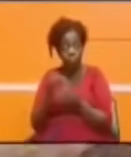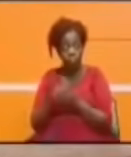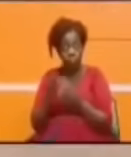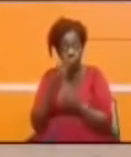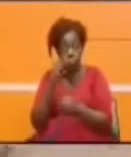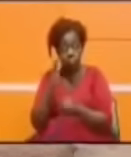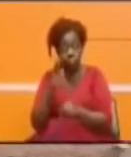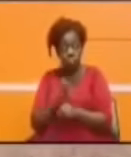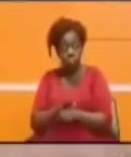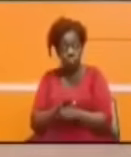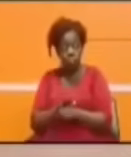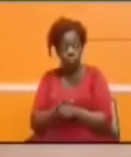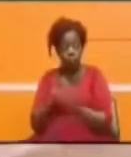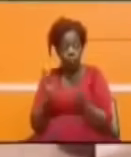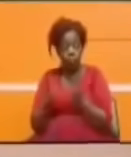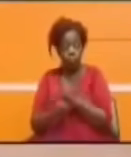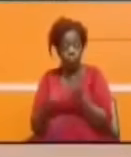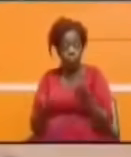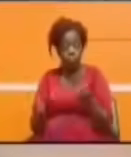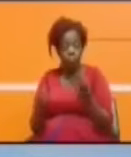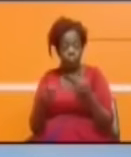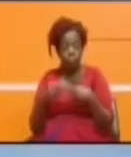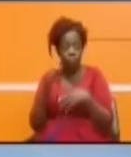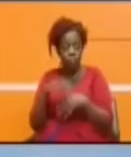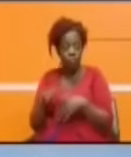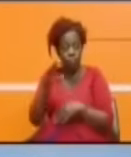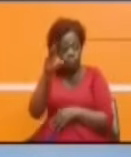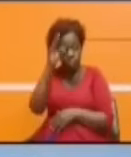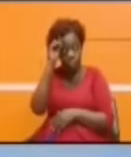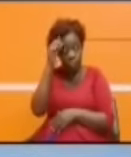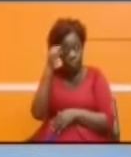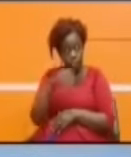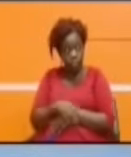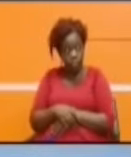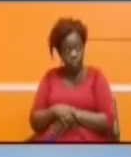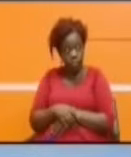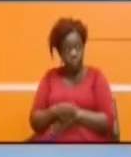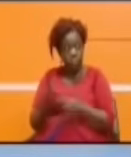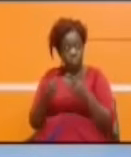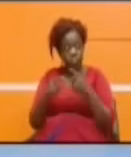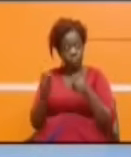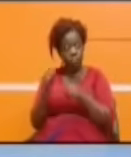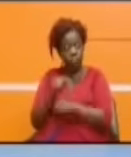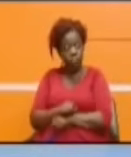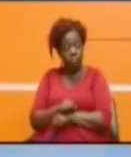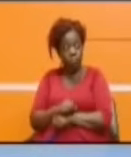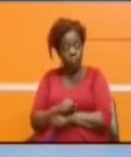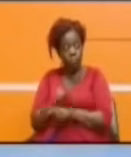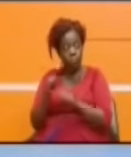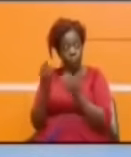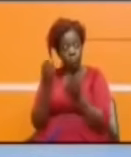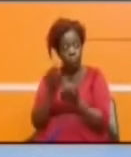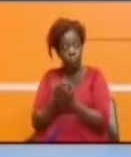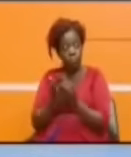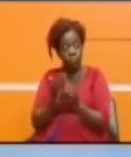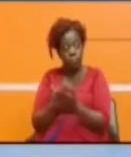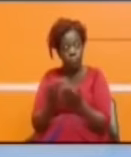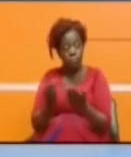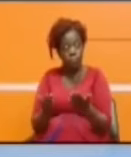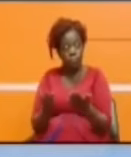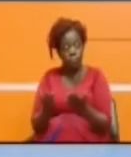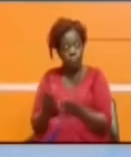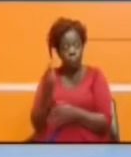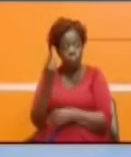ng'asuubiziddwa okutereeza lizaati zasoma obusawo. We joined the school but we requested a sum of 1 million